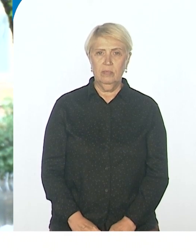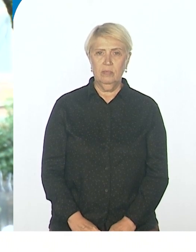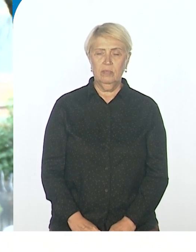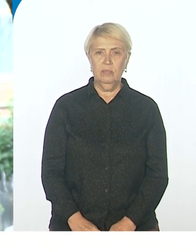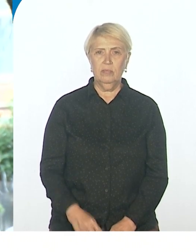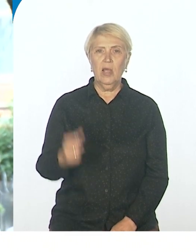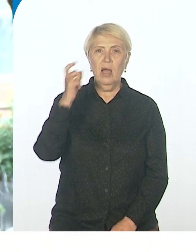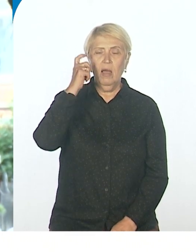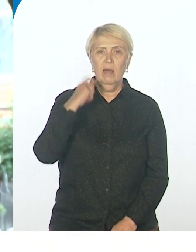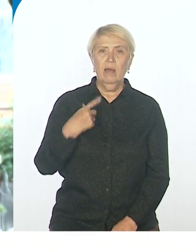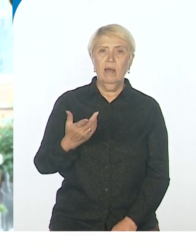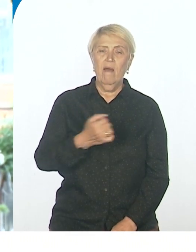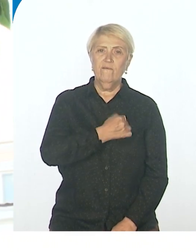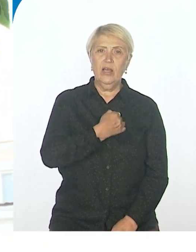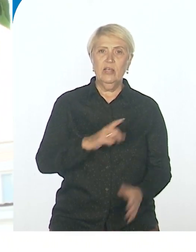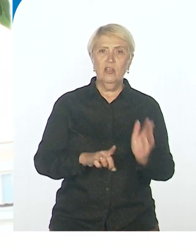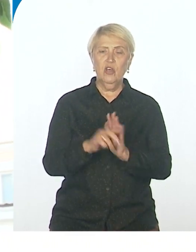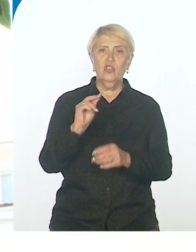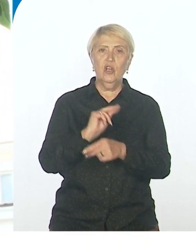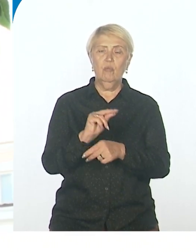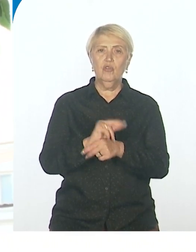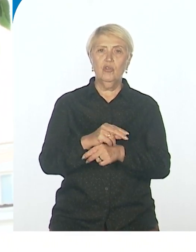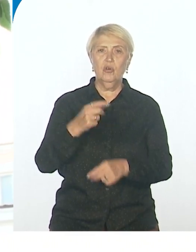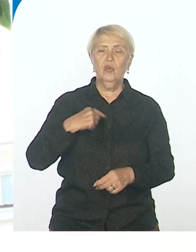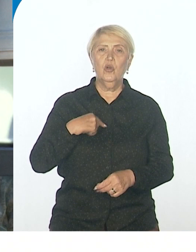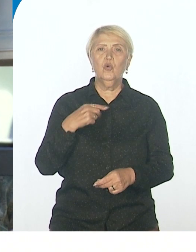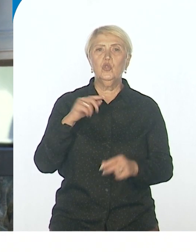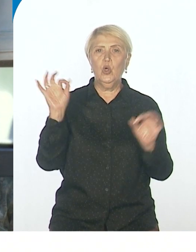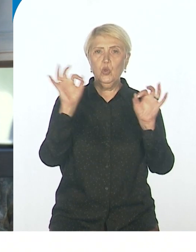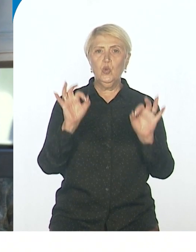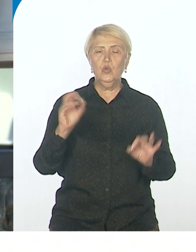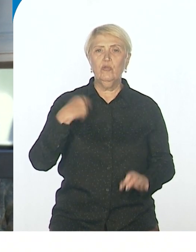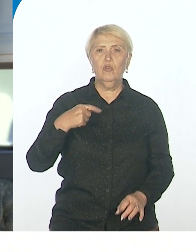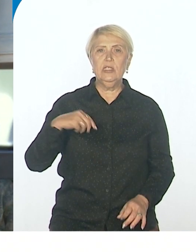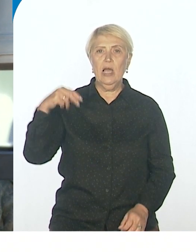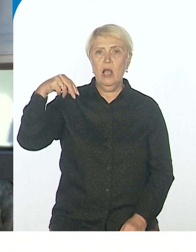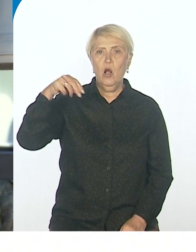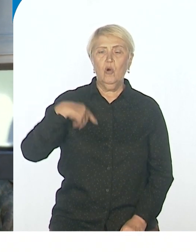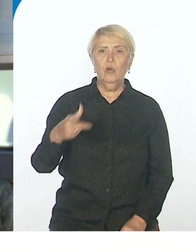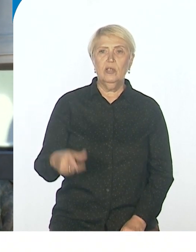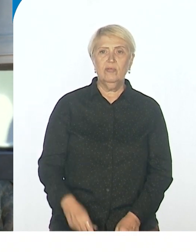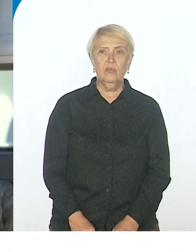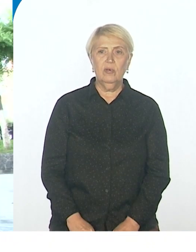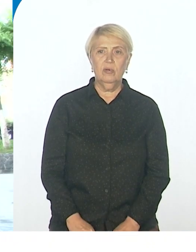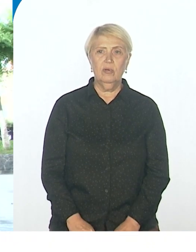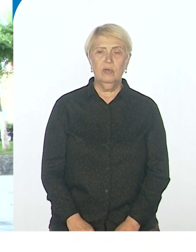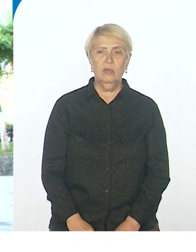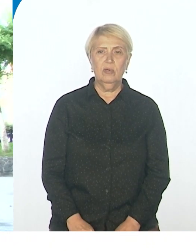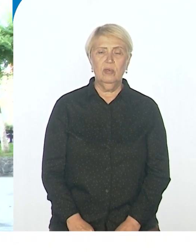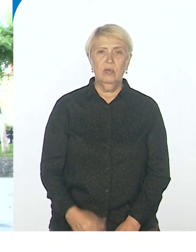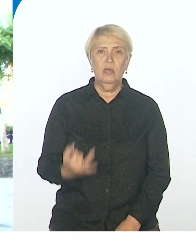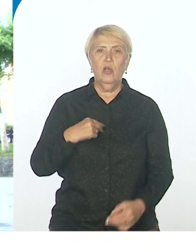В Хабаровске военные начали обучаться искусству колокольного звона. Занятия стали проходить на территории штаба военно-воздушных сил